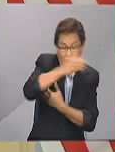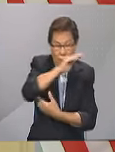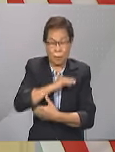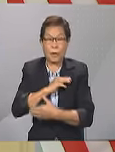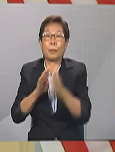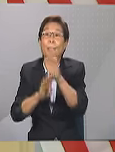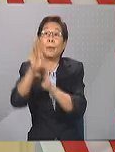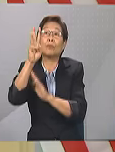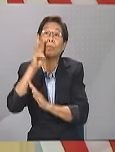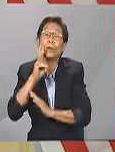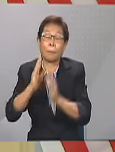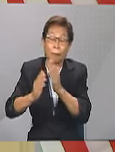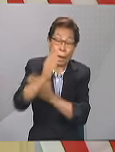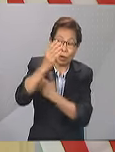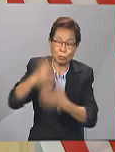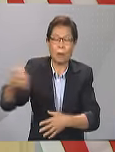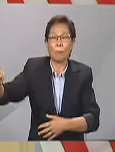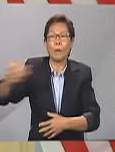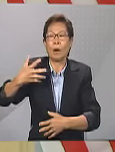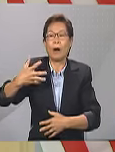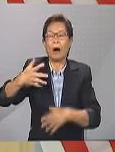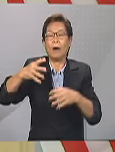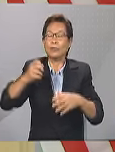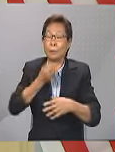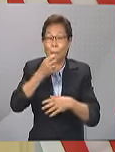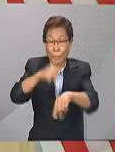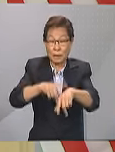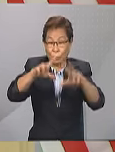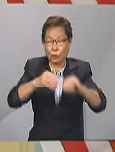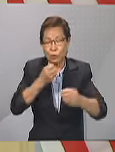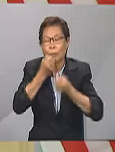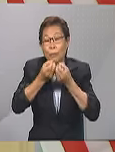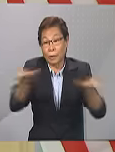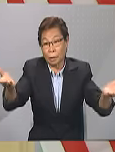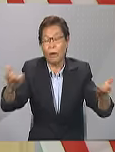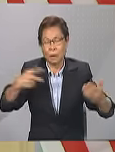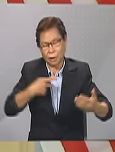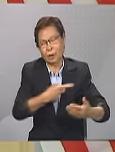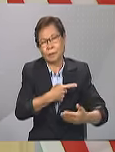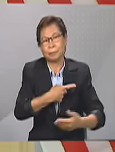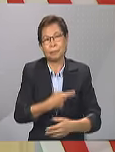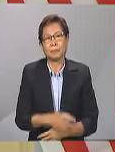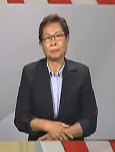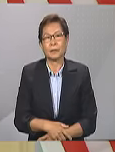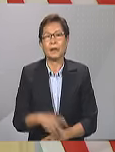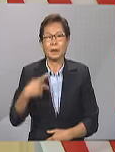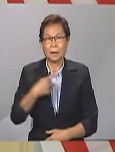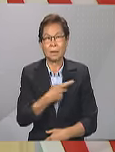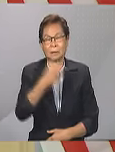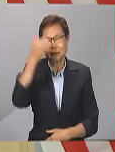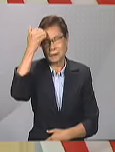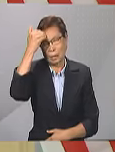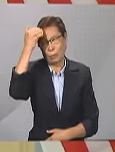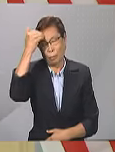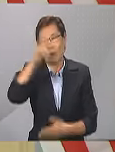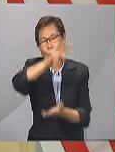wanita setelah po memaklumkan kepada masyarakat bahwa detik kita males ketik sedia maklum bahwa